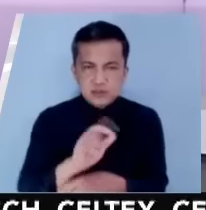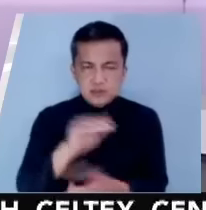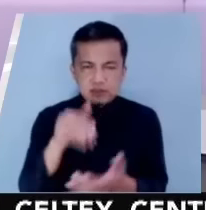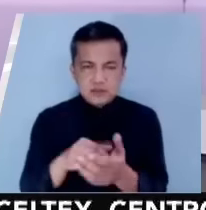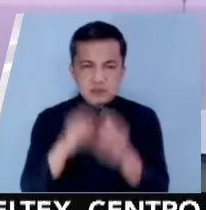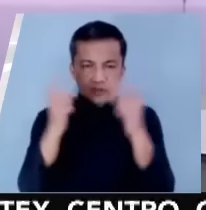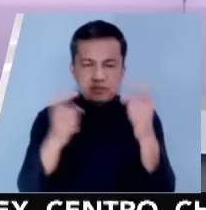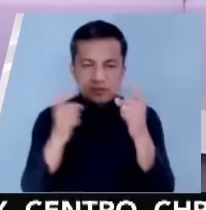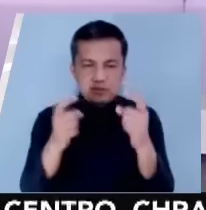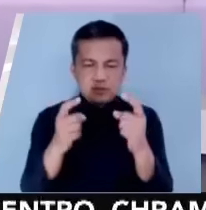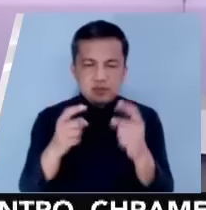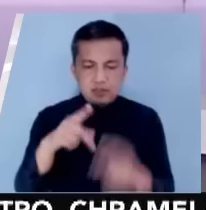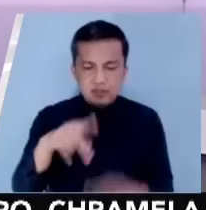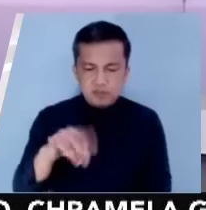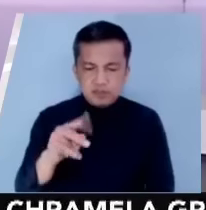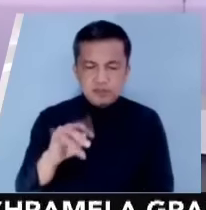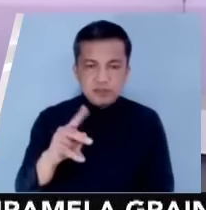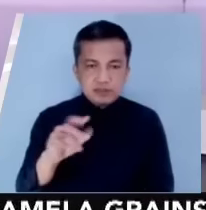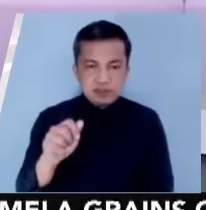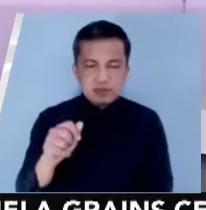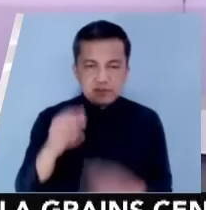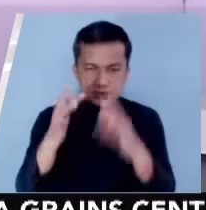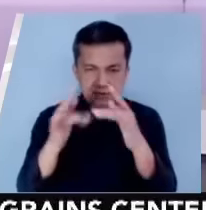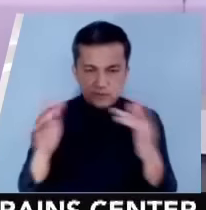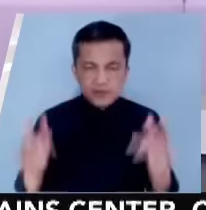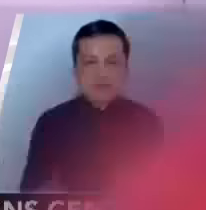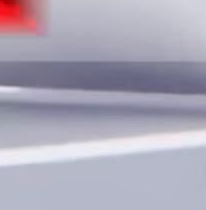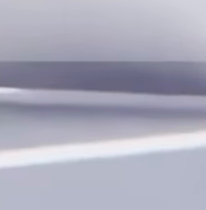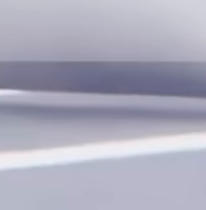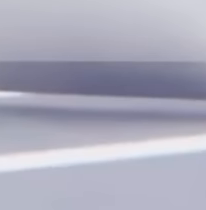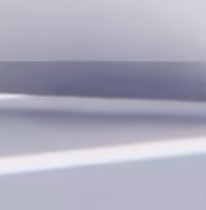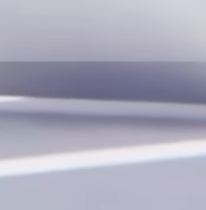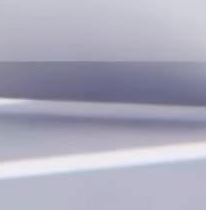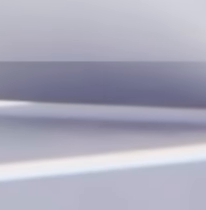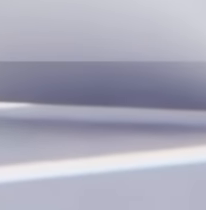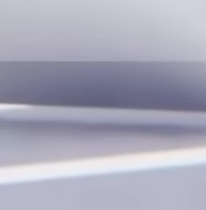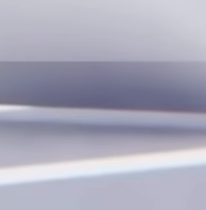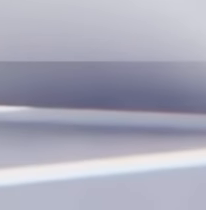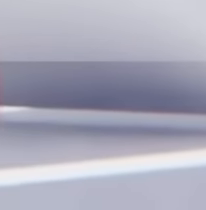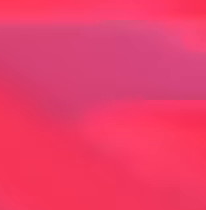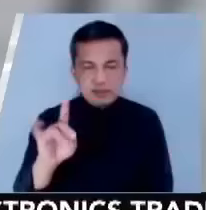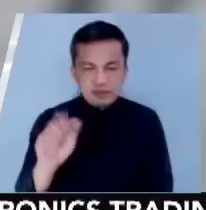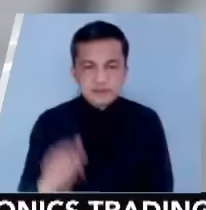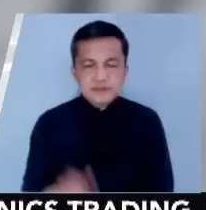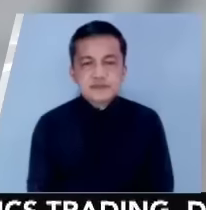ng Peña Francia Festival. Nakatutok si Oscar Oida.